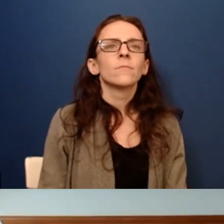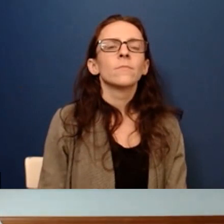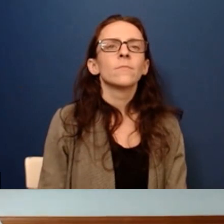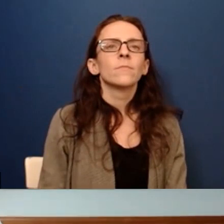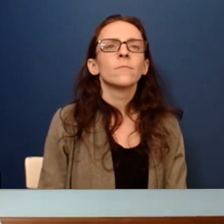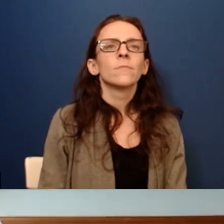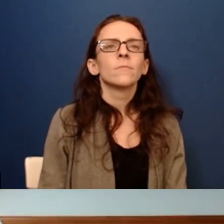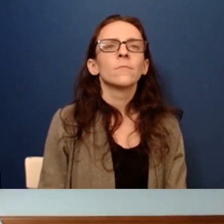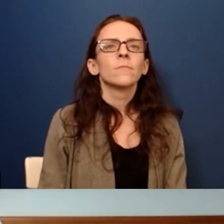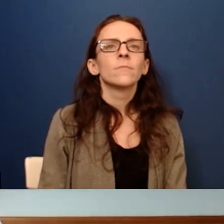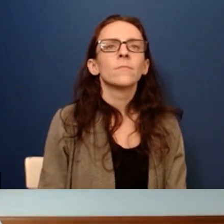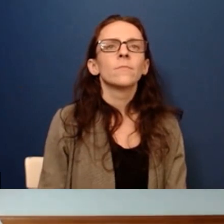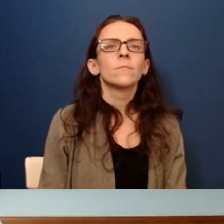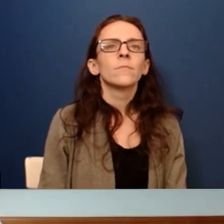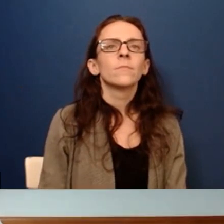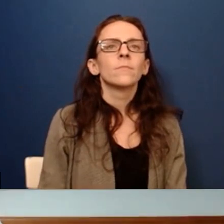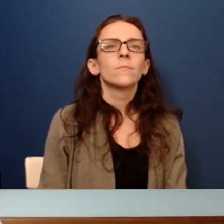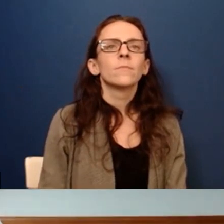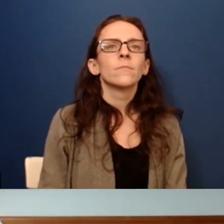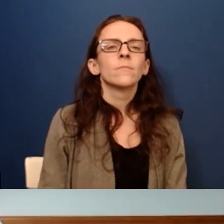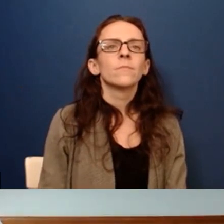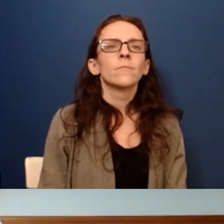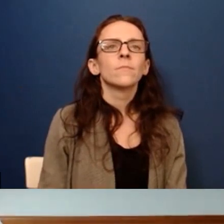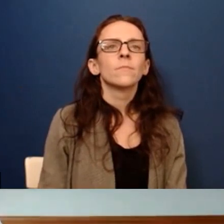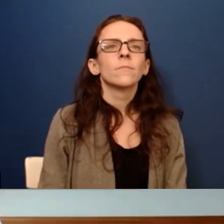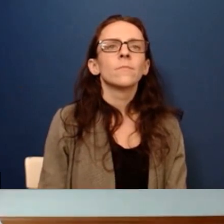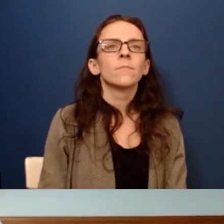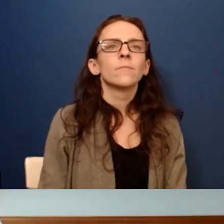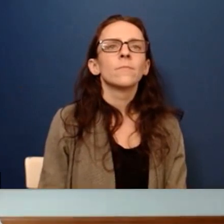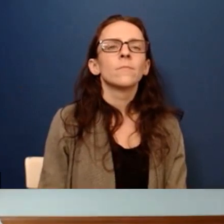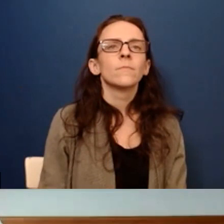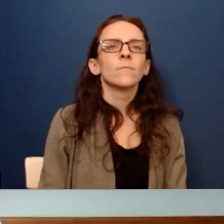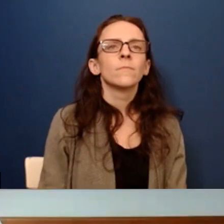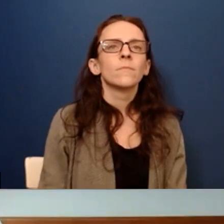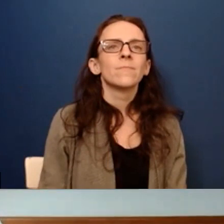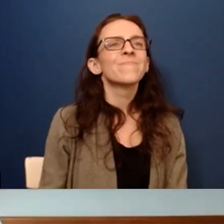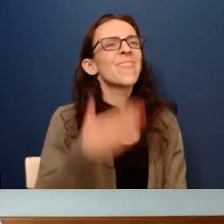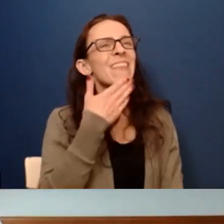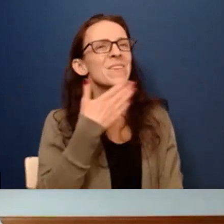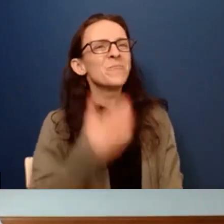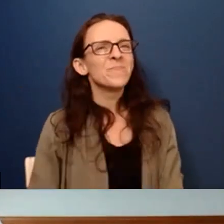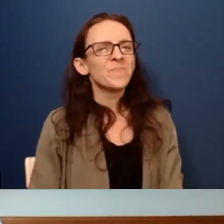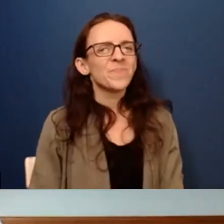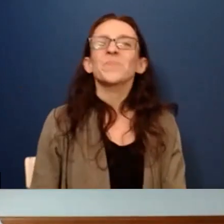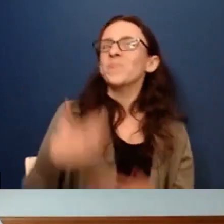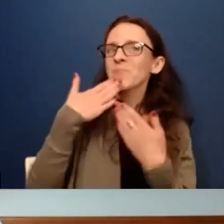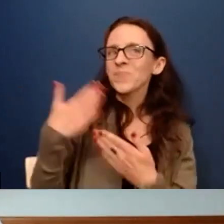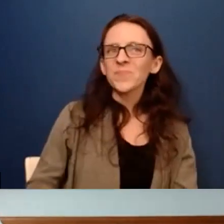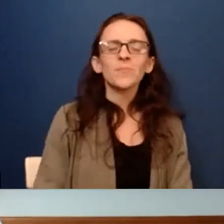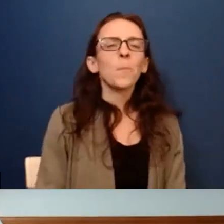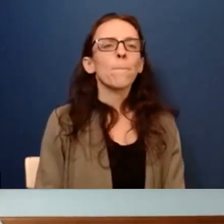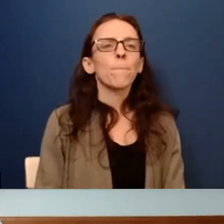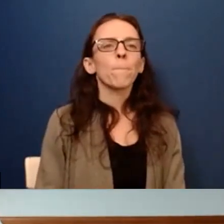Chinese，亦都會成功進入咗廣東話嘅翻譯頻道噶啦。多謝大家，一陣間見。 Thank you so much. Thank you.